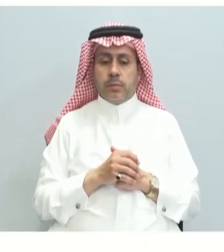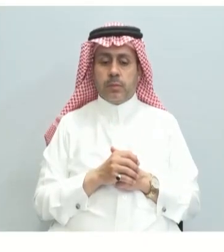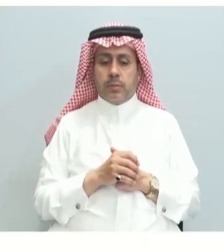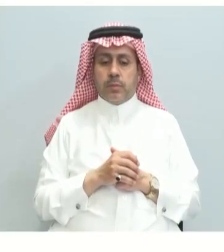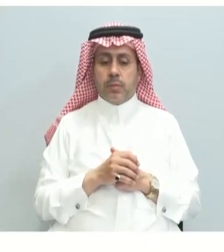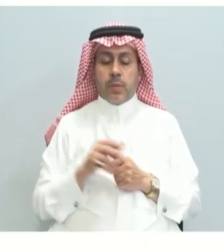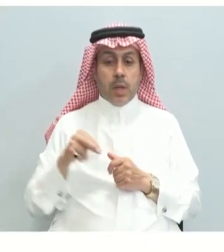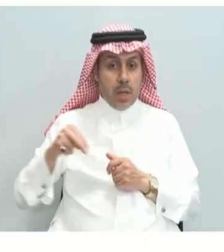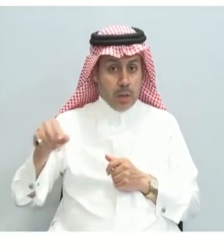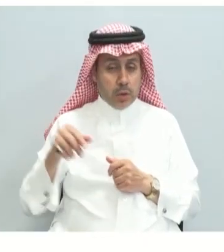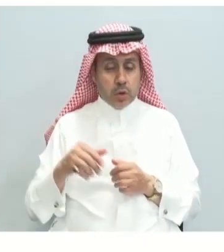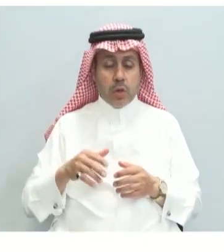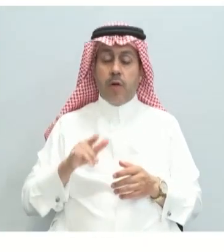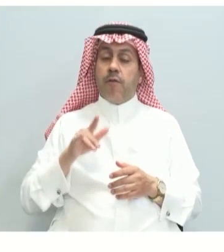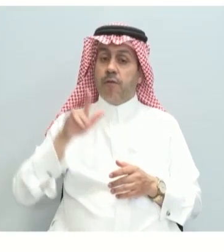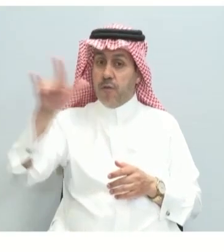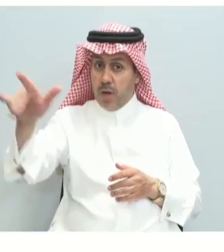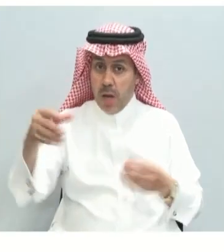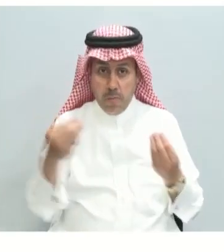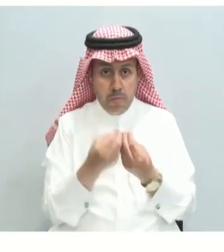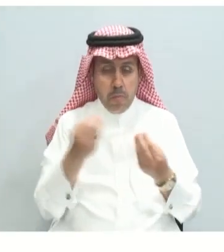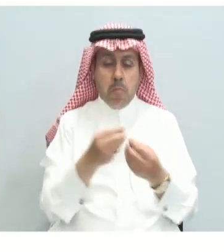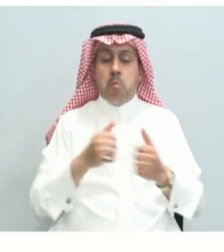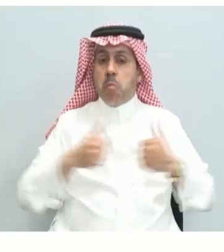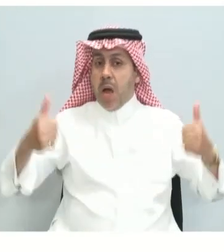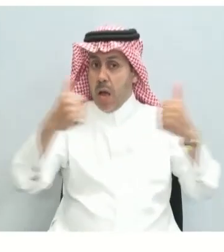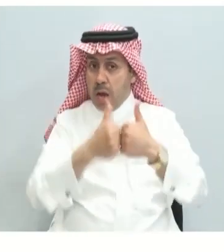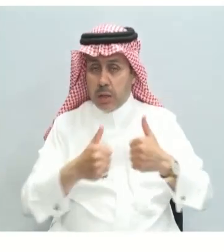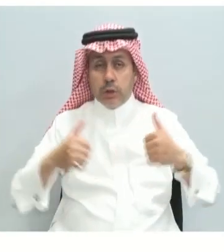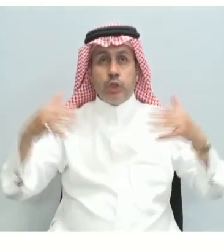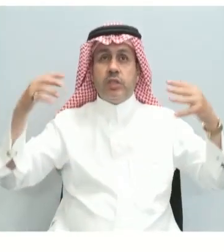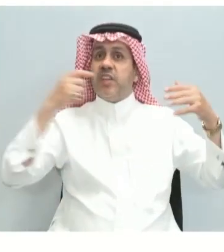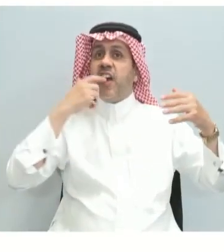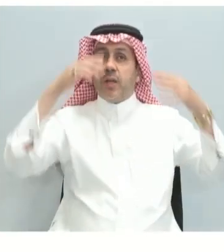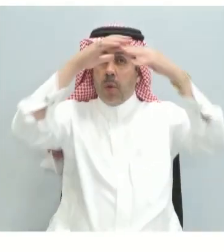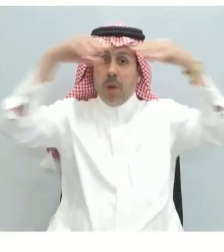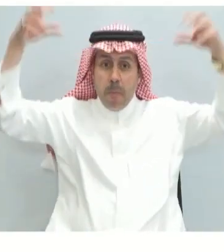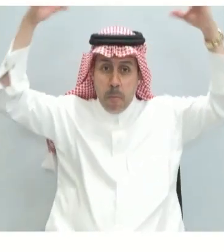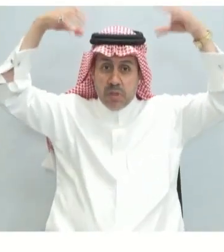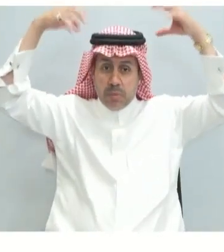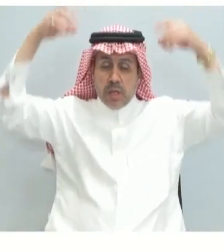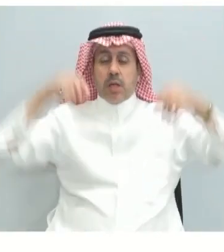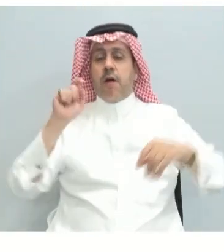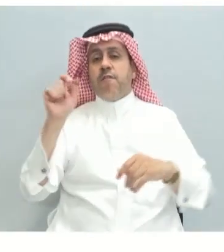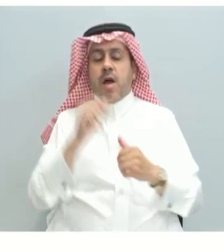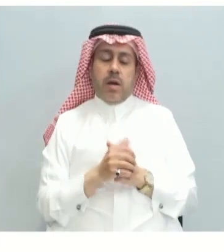أحسنتم، يخرج في رحلة عائلية في جو غائم فيتفائل بنزول